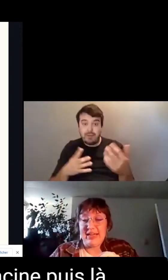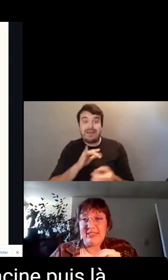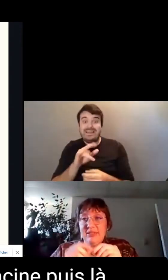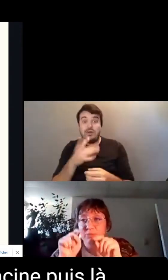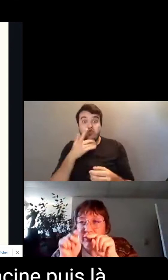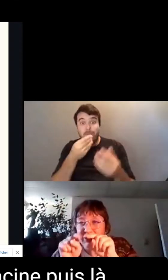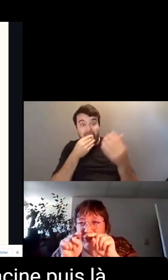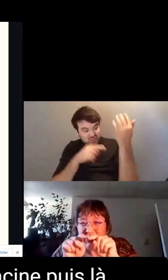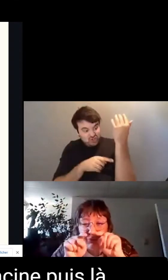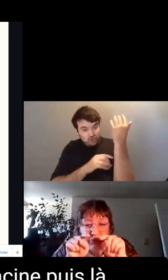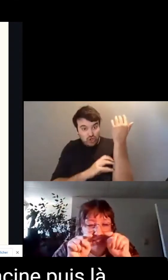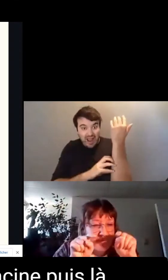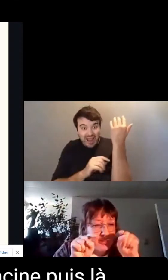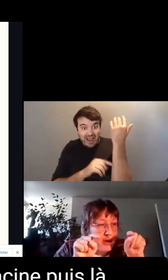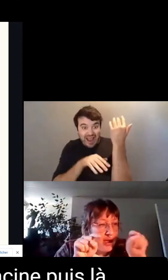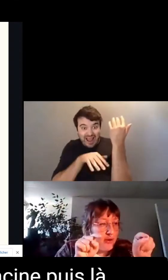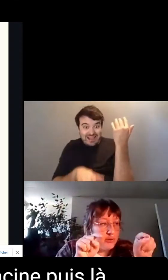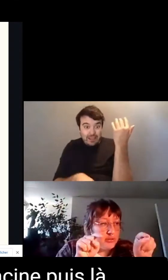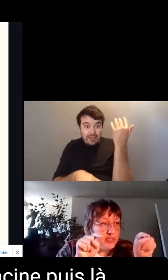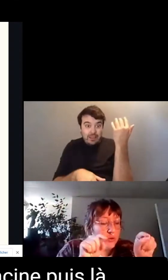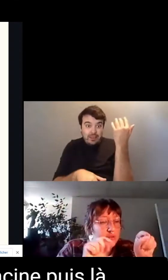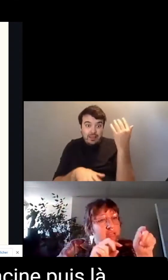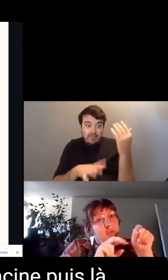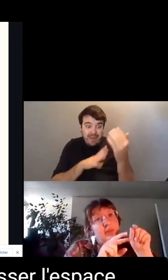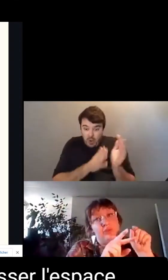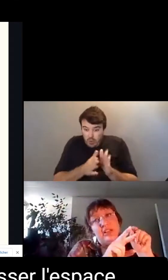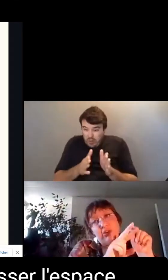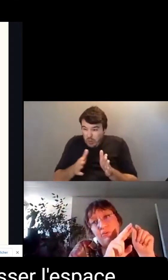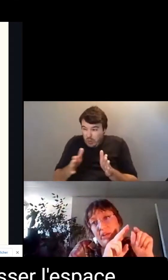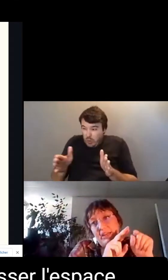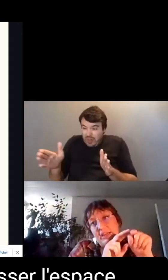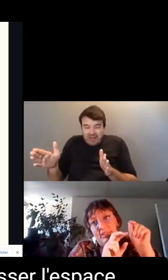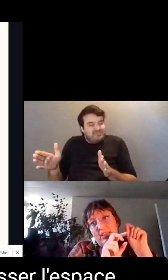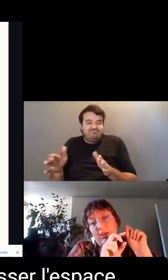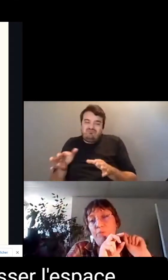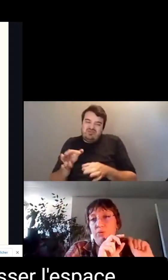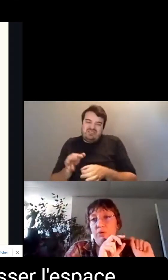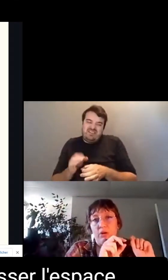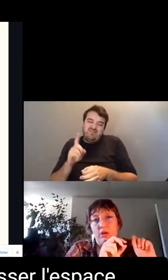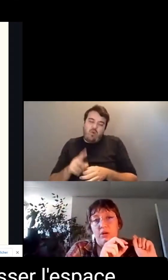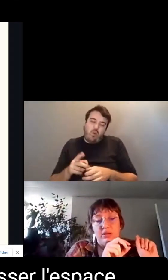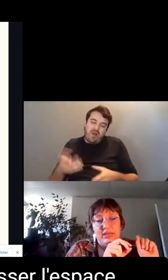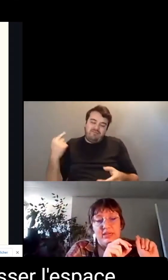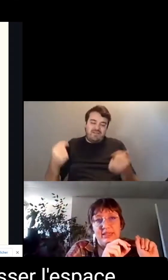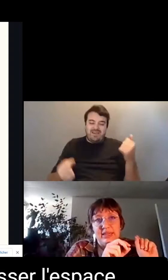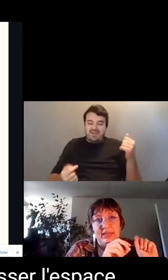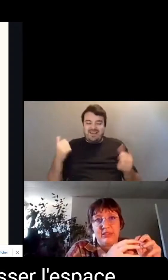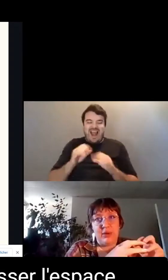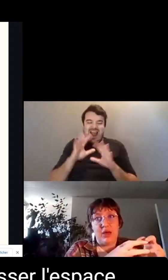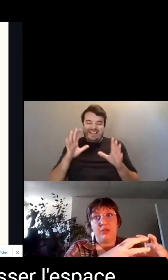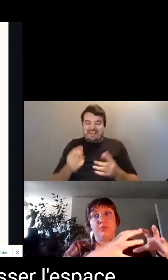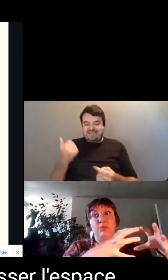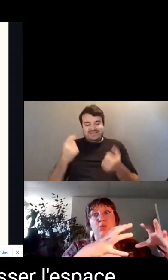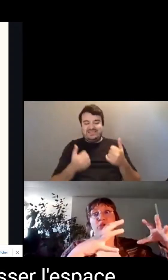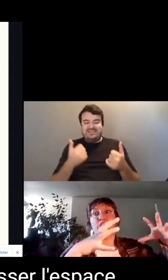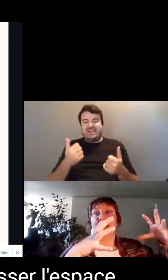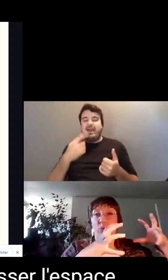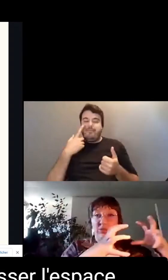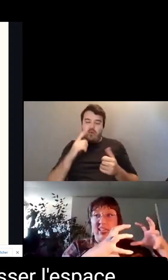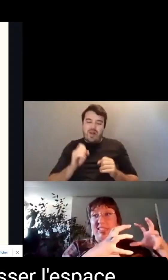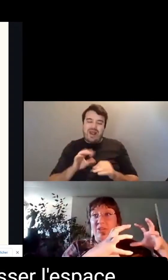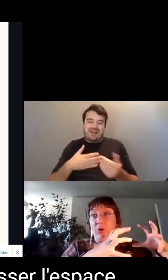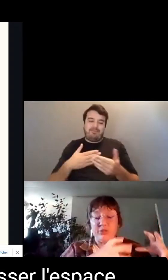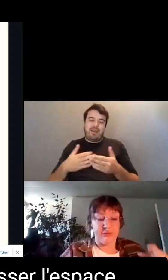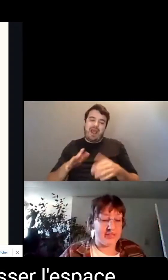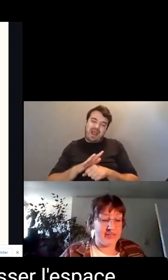manger la racine, puis là, qu'il y a tous les petits plants un à côté de l'autre, mais vous allez devoir éclaircir pour laisser l'espace pour que la